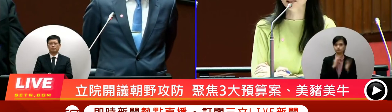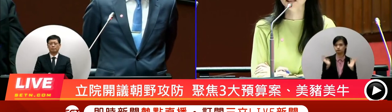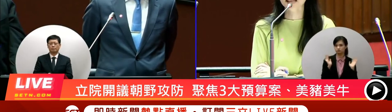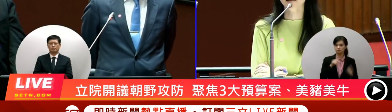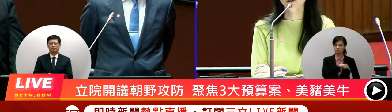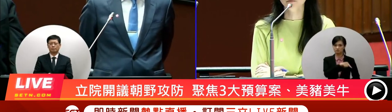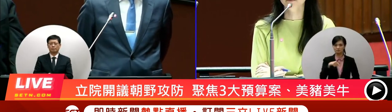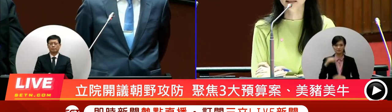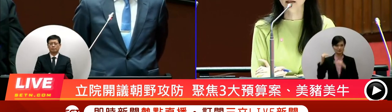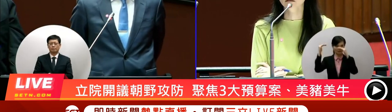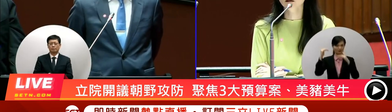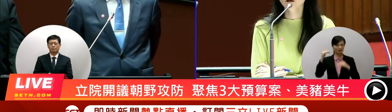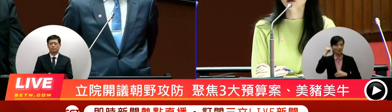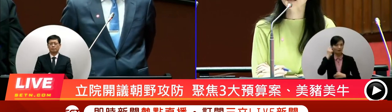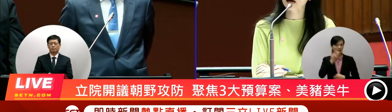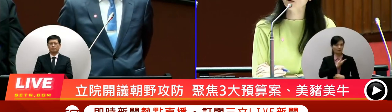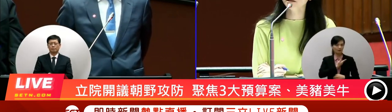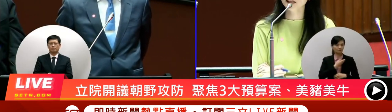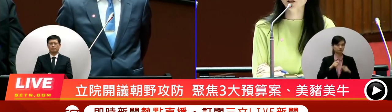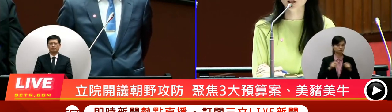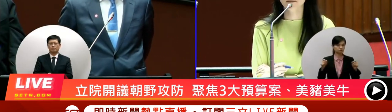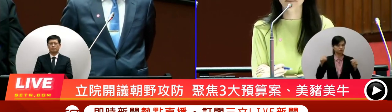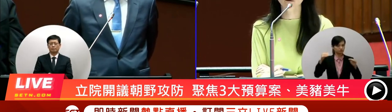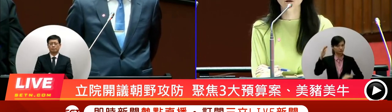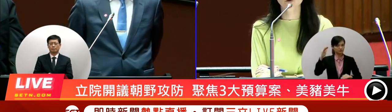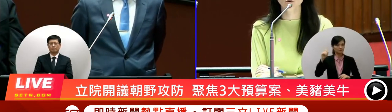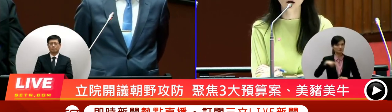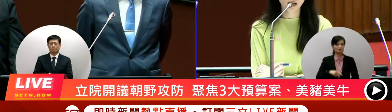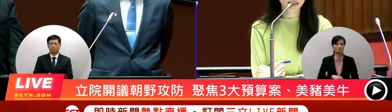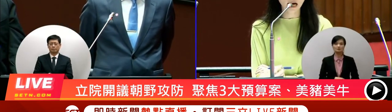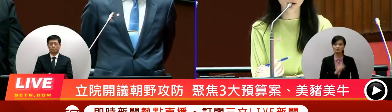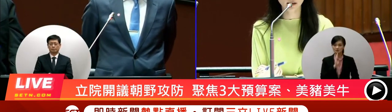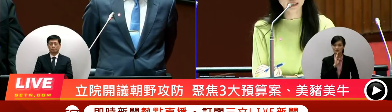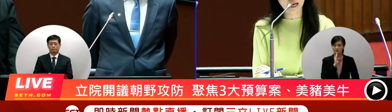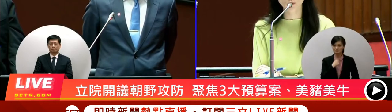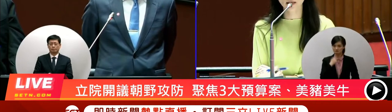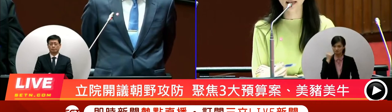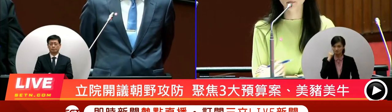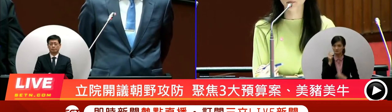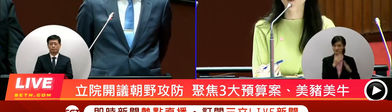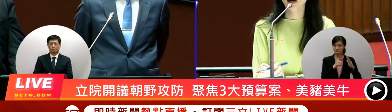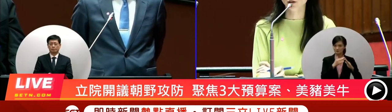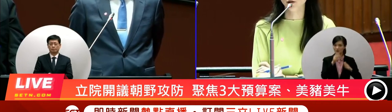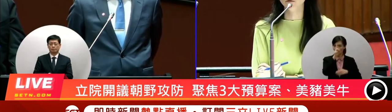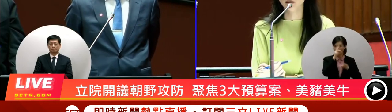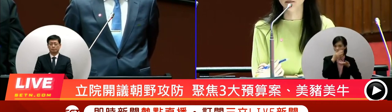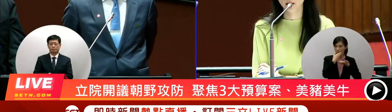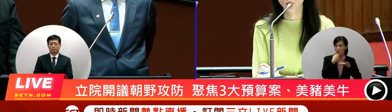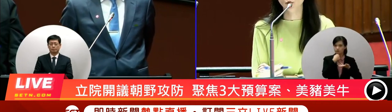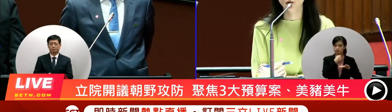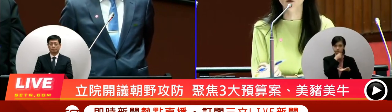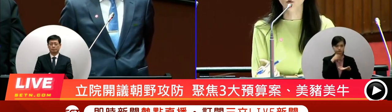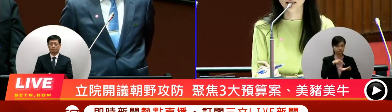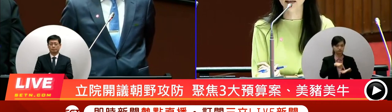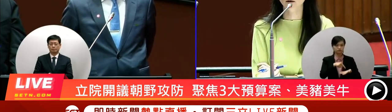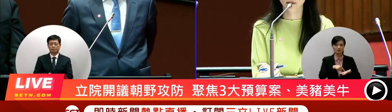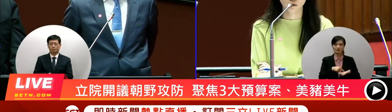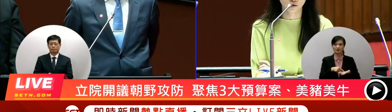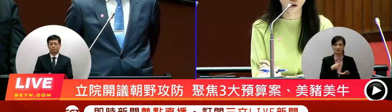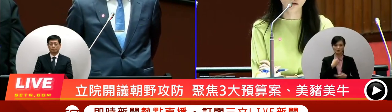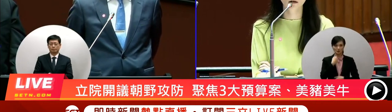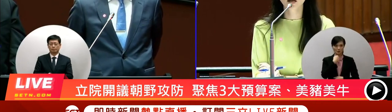毕竟跟大人是不一样的，所以当我们第一时间保证说校园的营养午餐都不会使用这个美国猪，会用国产